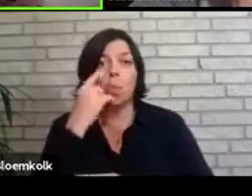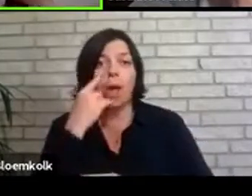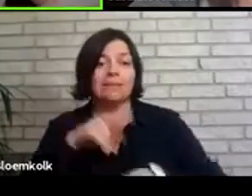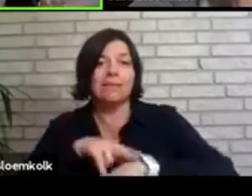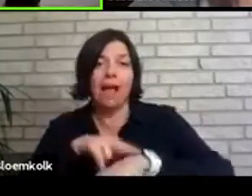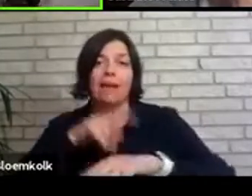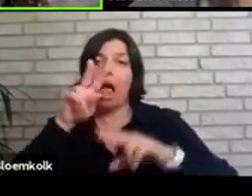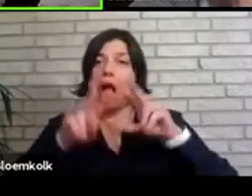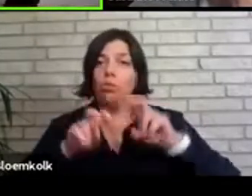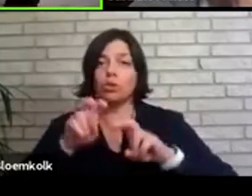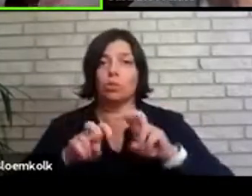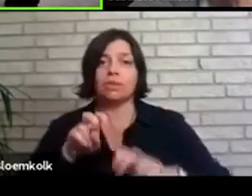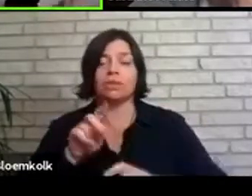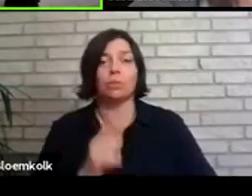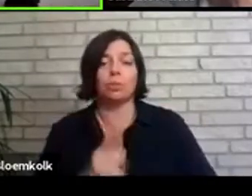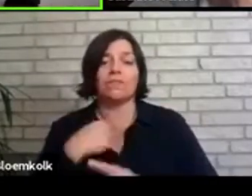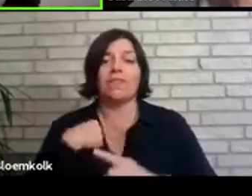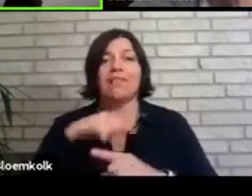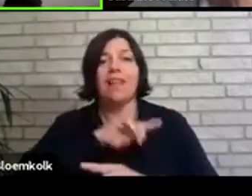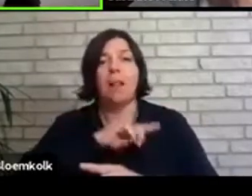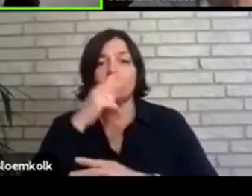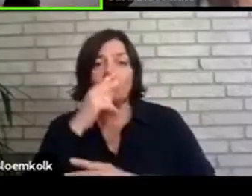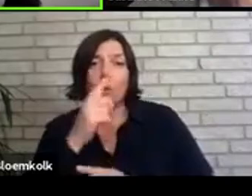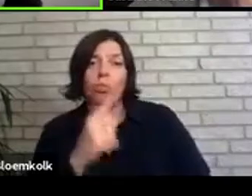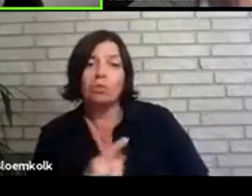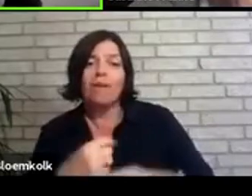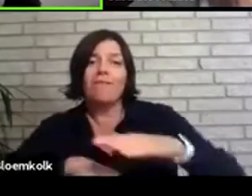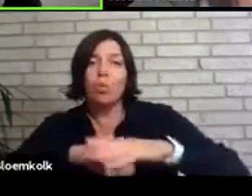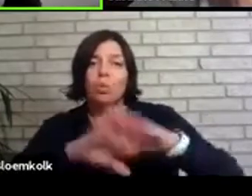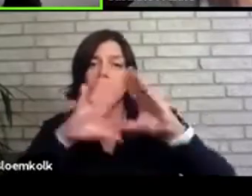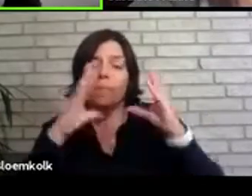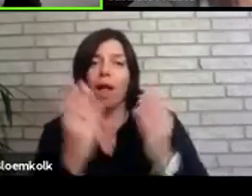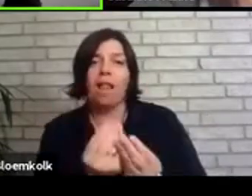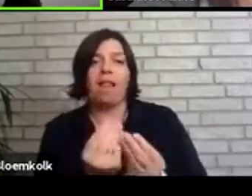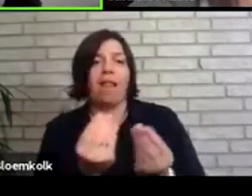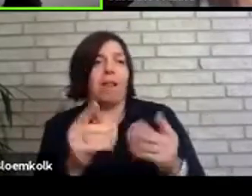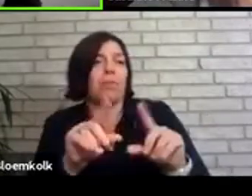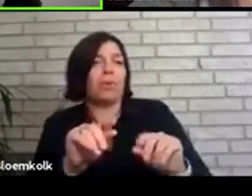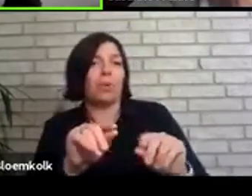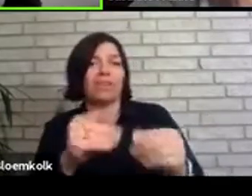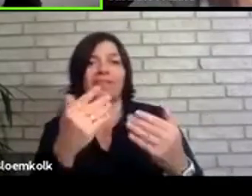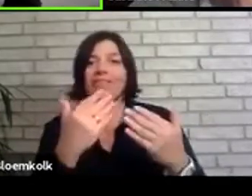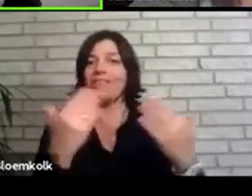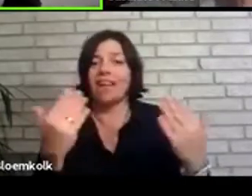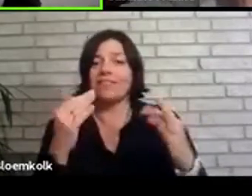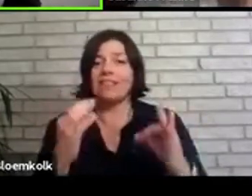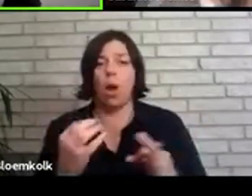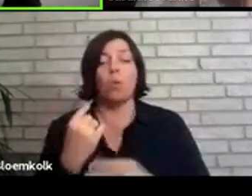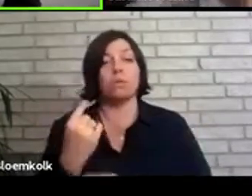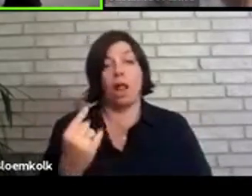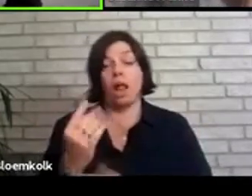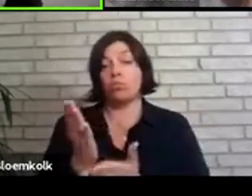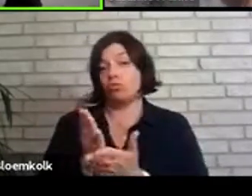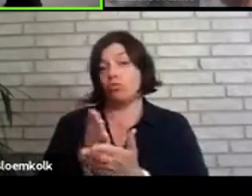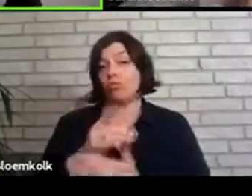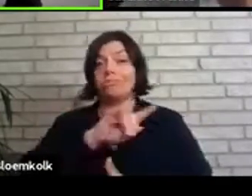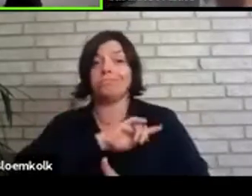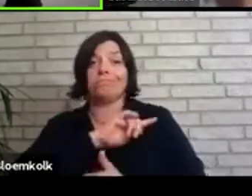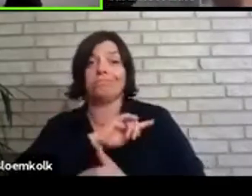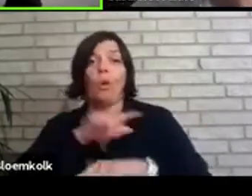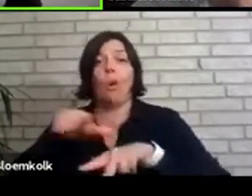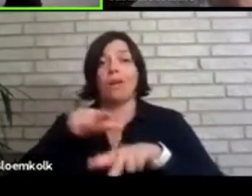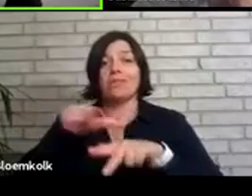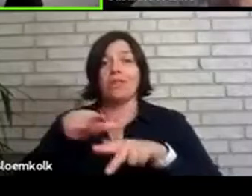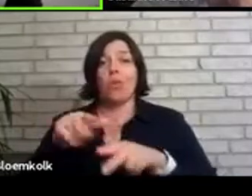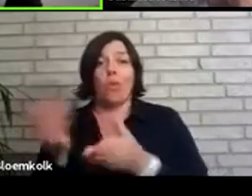uns den Fußball insgesamt anzugucken. Das kann ja wohl nicht sein. Und die haben ja dann auch ein eigenes Positionspapier sehr ausführlich ausgearbeitet und